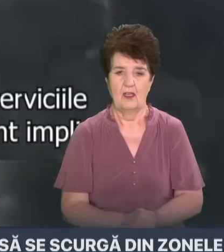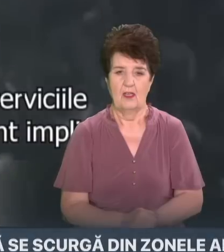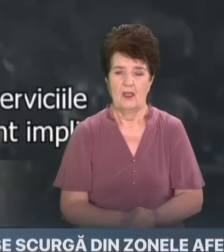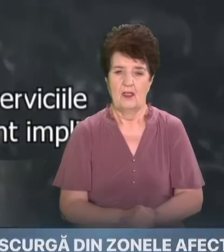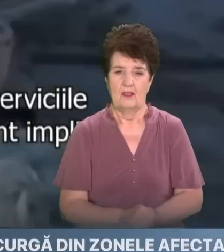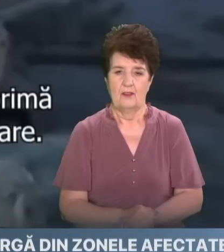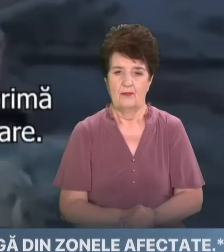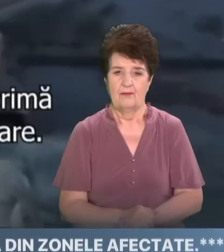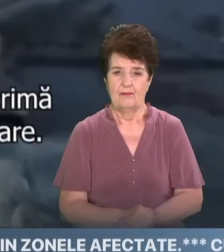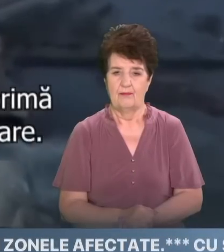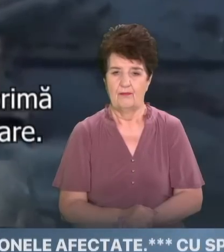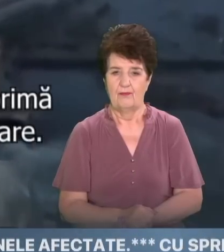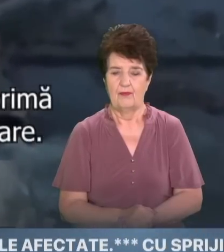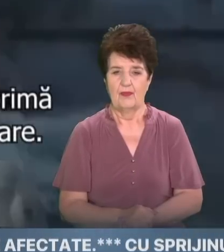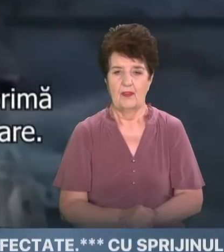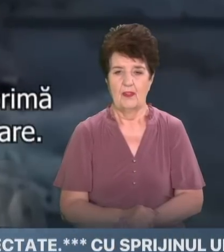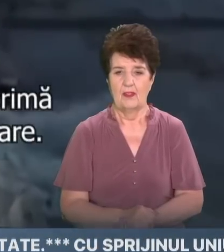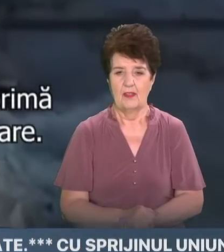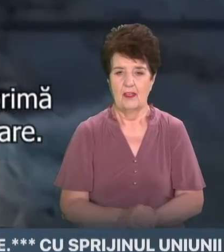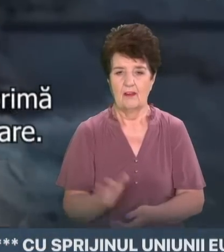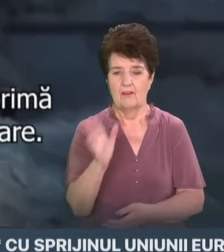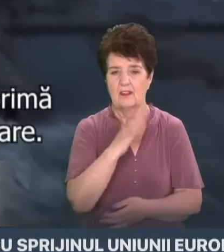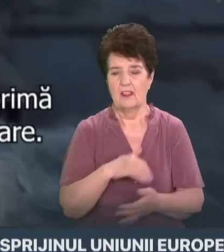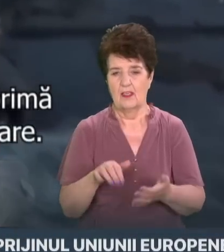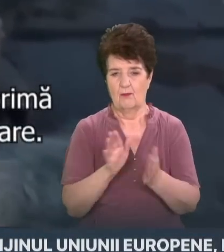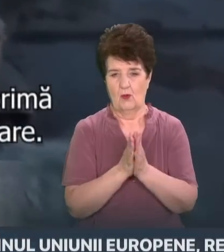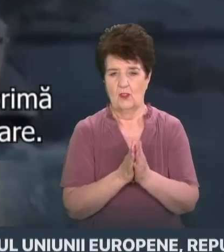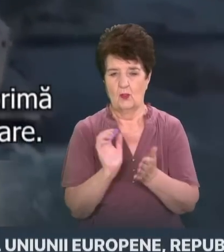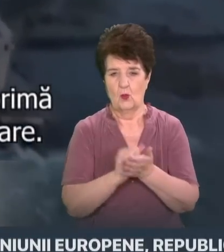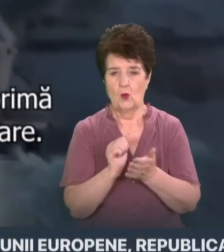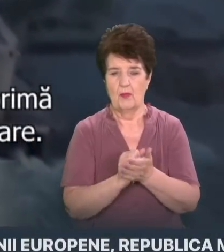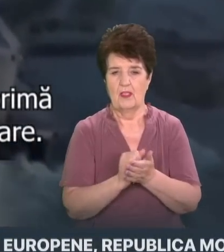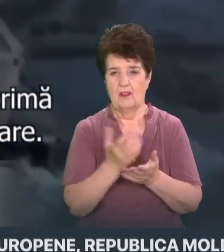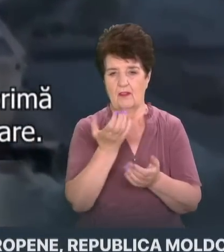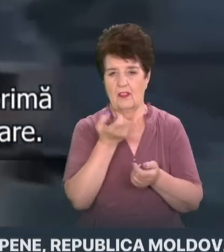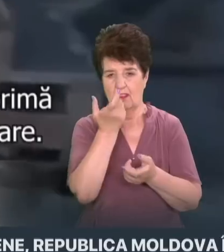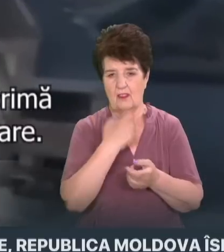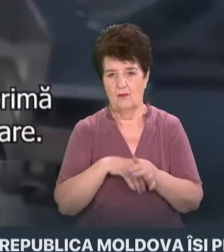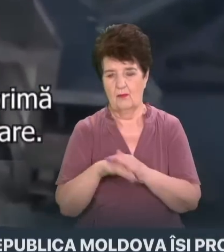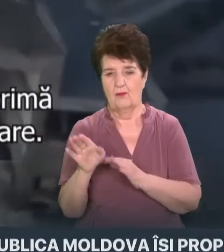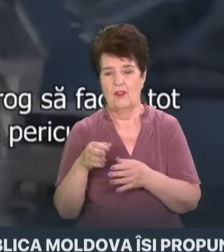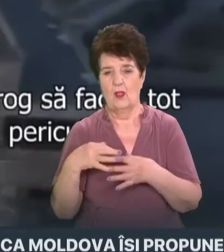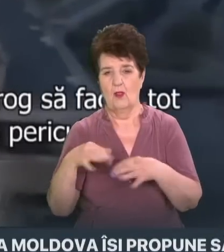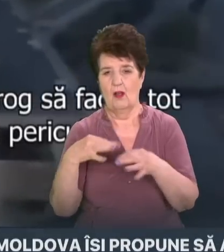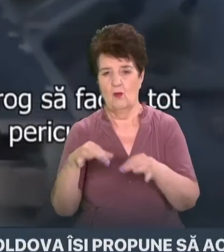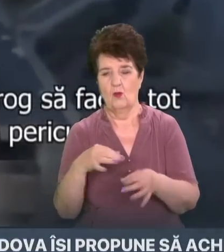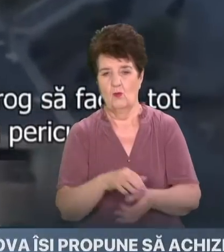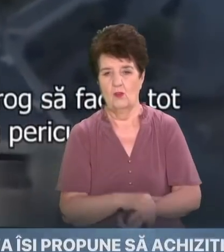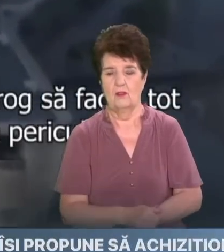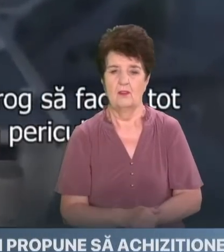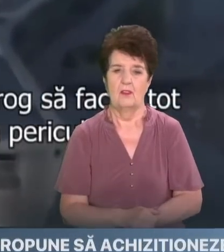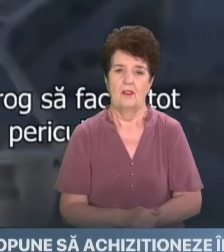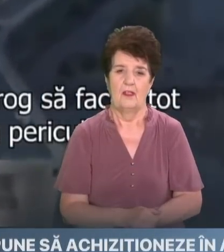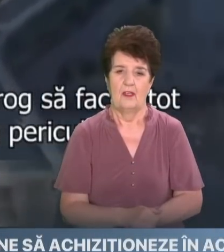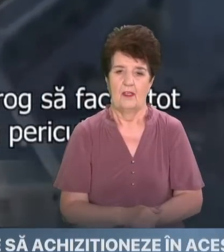військові, всі поруч. Прошу зібрати документи і речі першої необхідності і чекати автобусів евакуації. Окремо звертаюсь